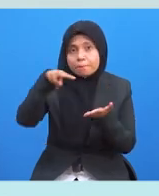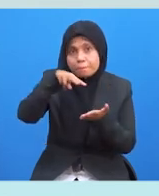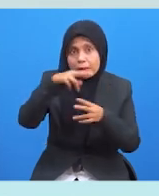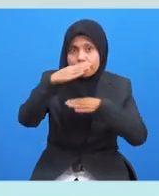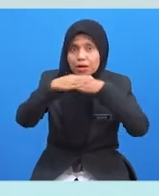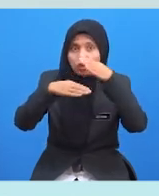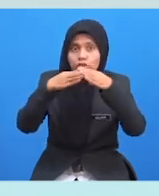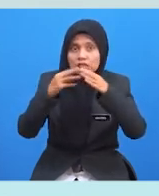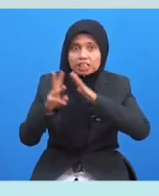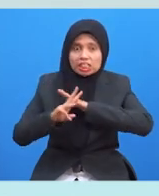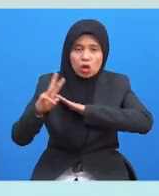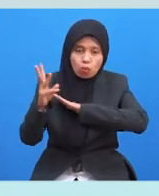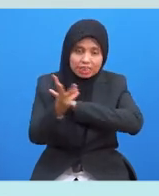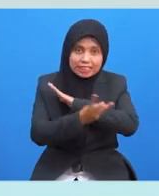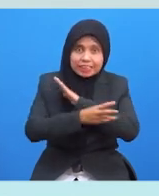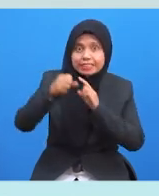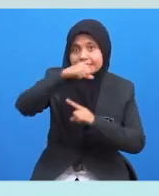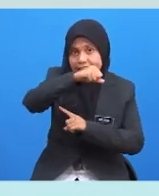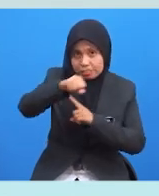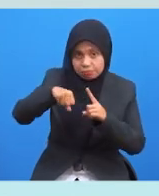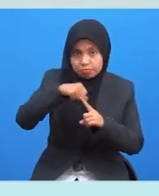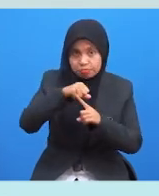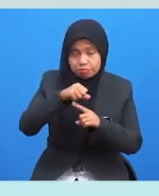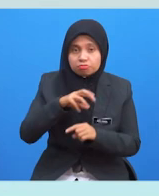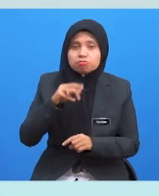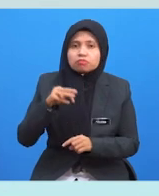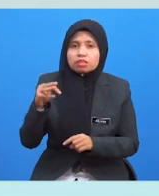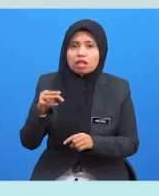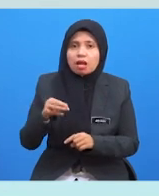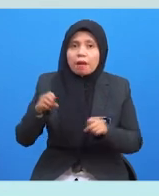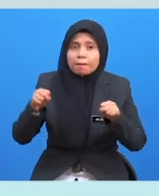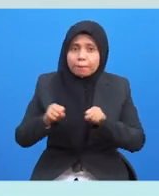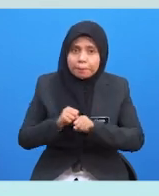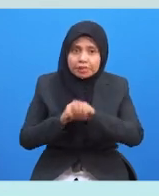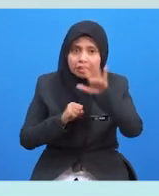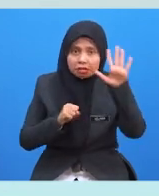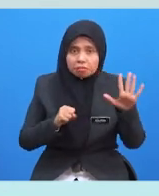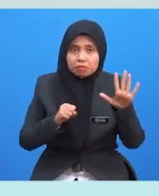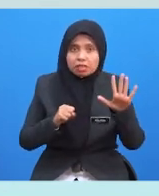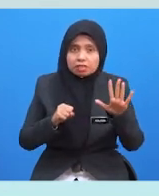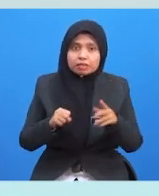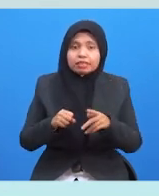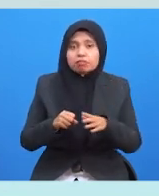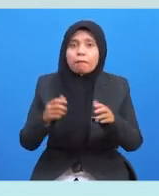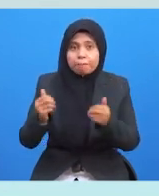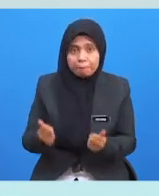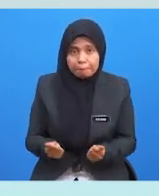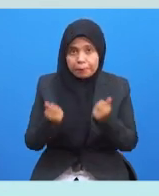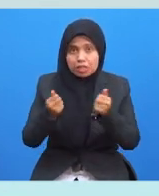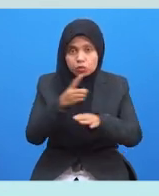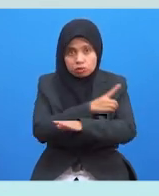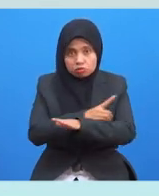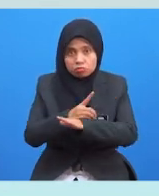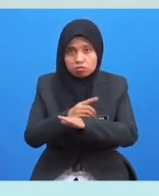membangunkan kawasan sekitar. Murid-murid, perkembangan pengangkutan darat akan